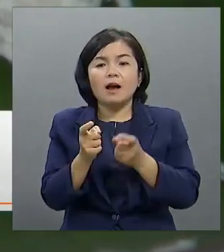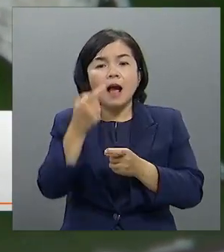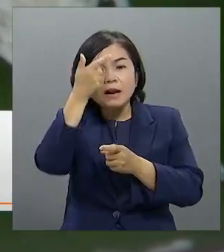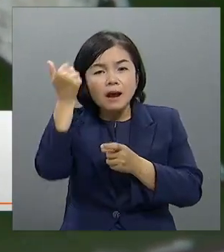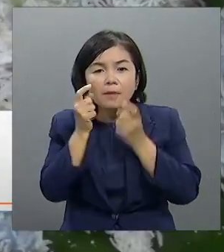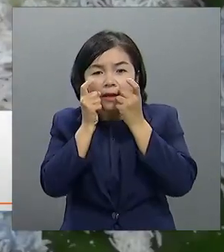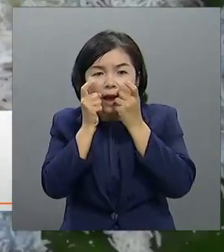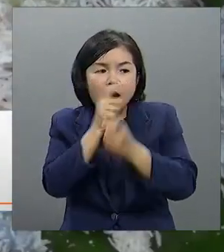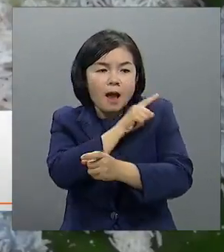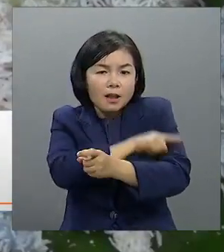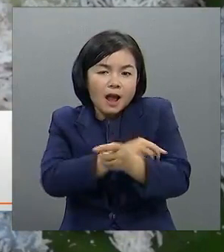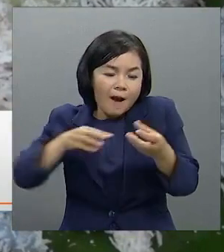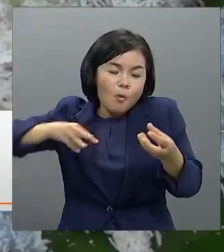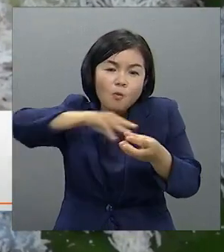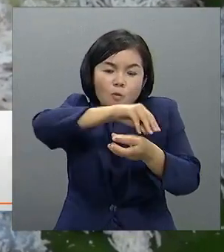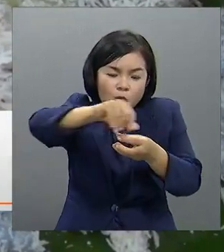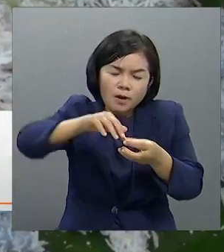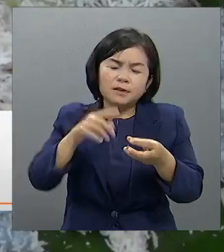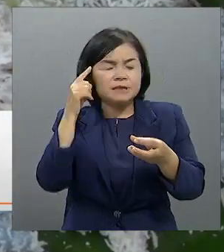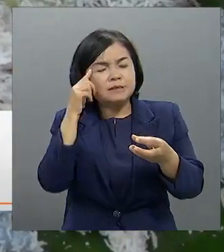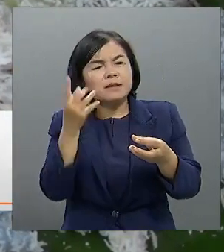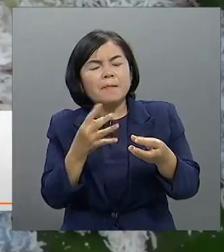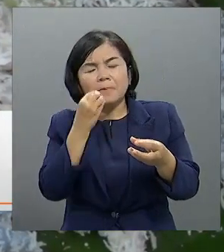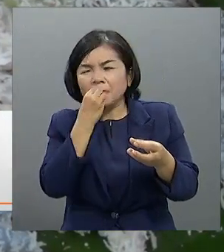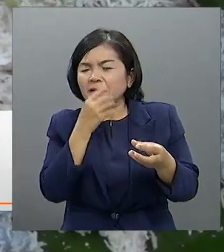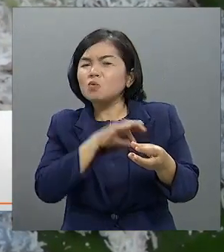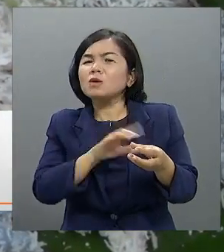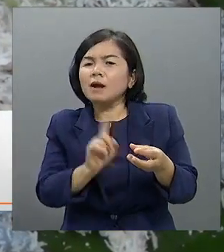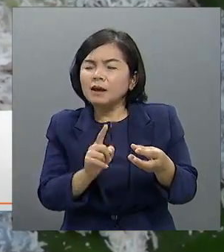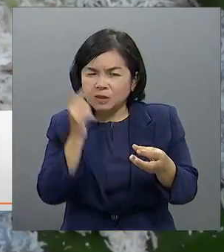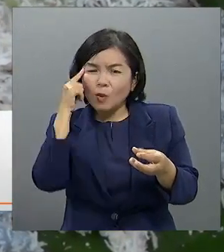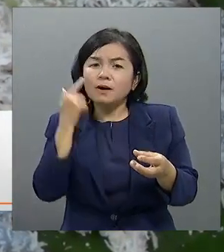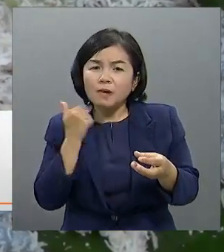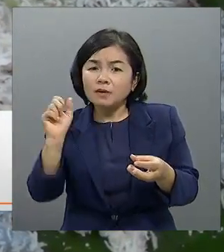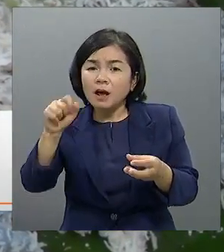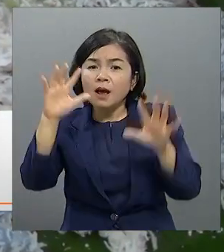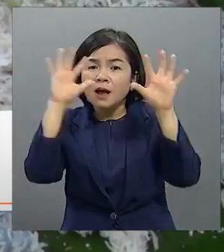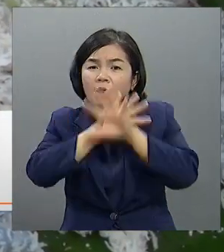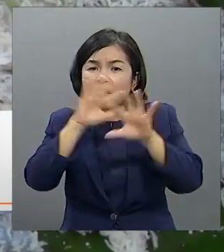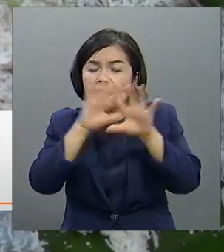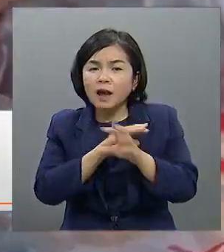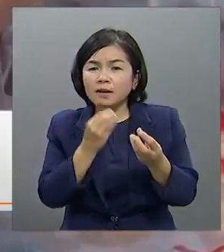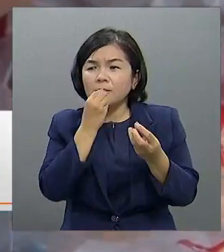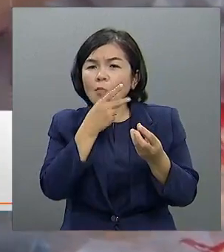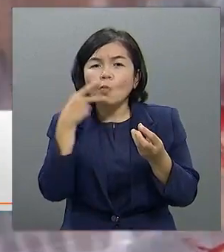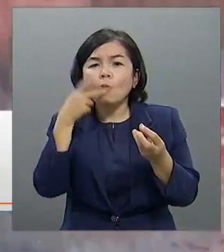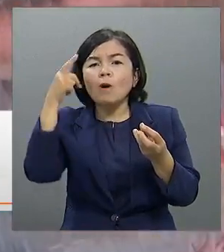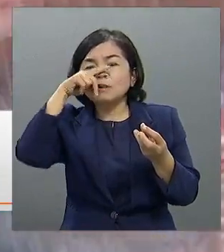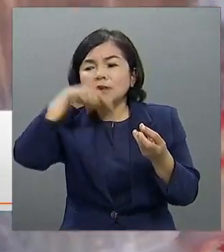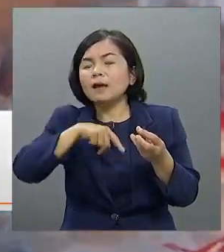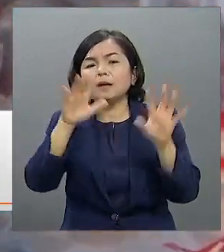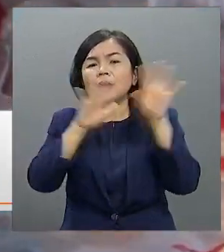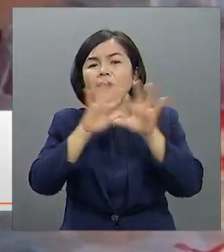นั่งจินตนาการถึงรสชาติอยู่ว่าจะเป็นยังไงนะน่าจะอร่อยเหมือนกันนะคร ับ คล้ายๆขนมต้มเคยกินอยู่น่าจะประมาณนั้นน่าจะประม